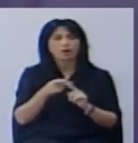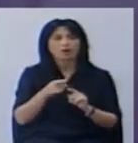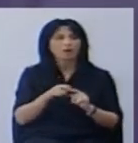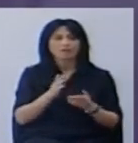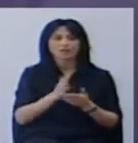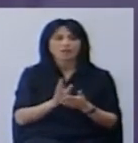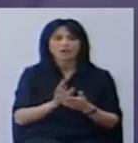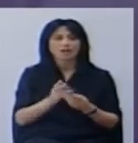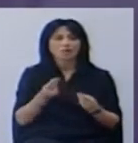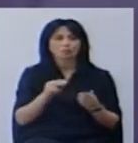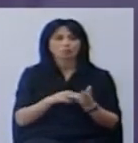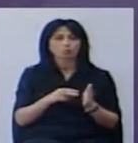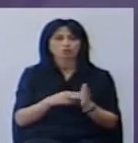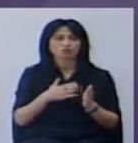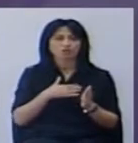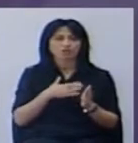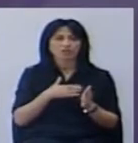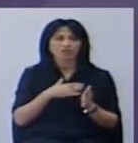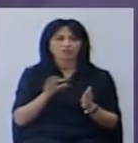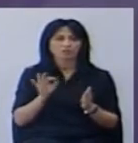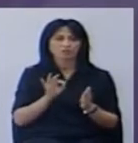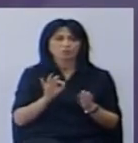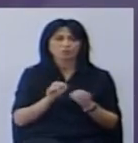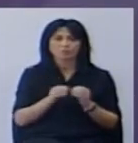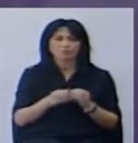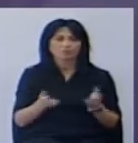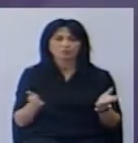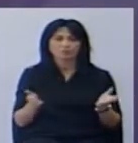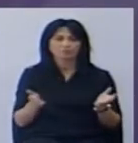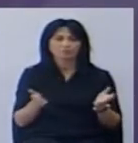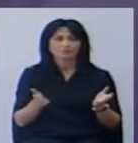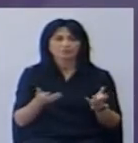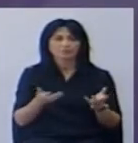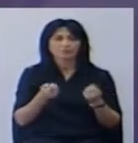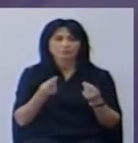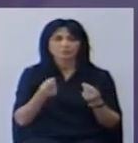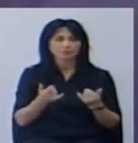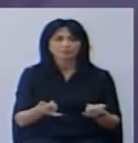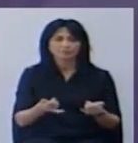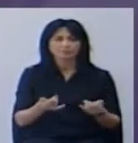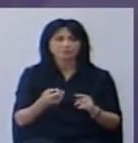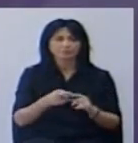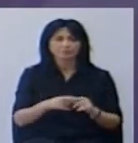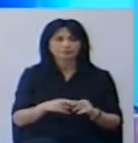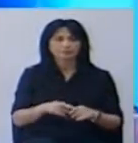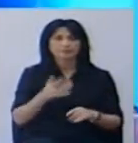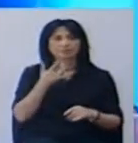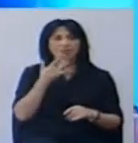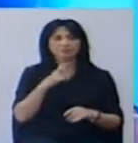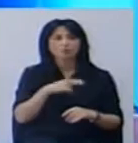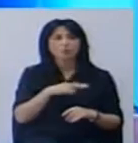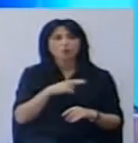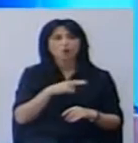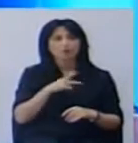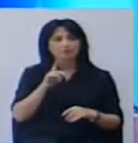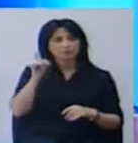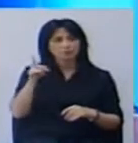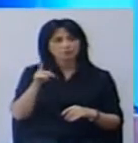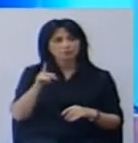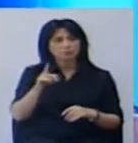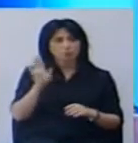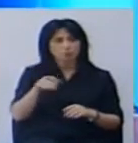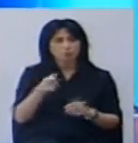ეს არ არის ბიუჯეტიდან, ჩვენგან ადგილობრივი ბიუჯეტიდან გაღებული თანხა. ასე რომ ამ შემთხვევაში ანუ ეროვნული პარლამენტიდან